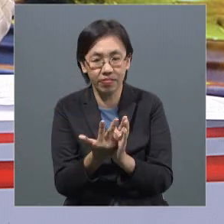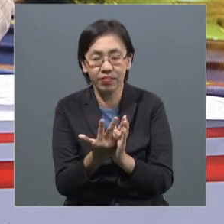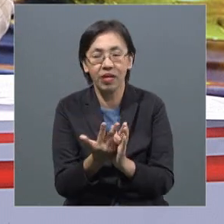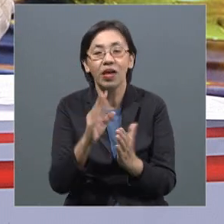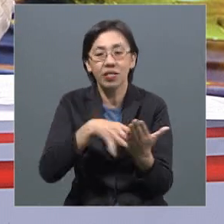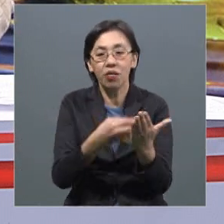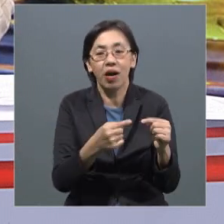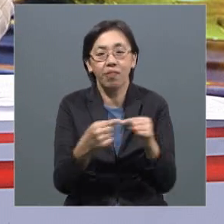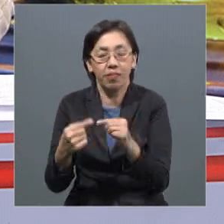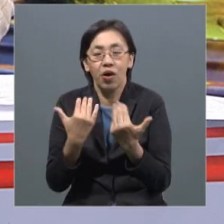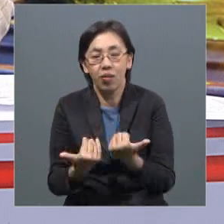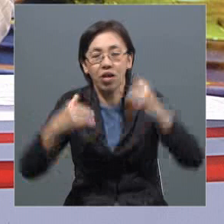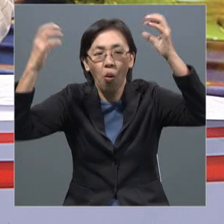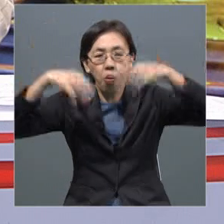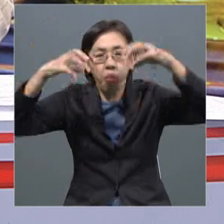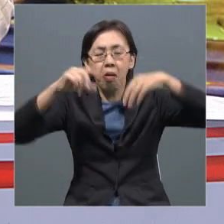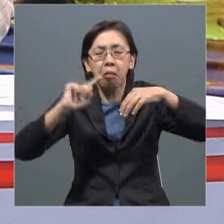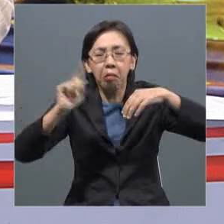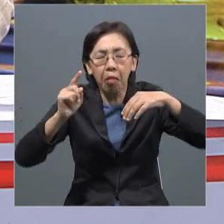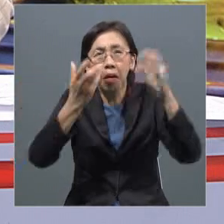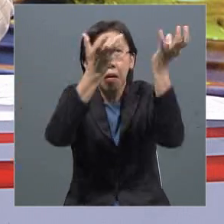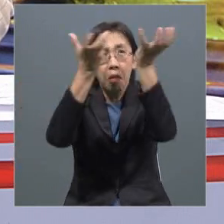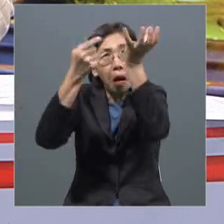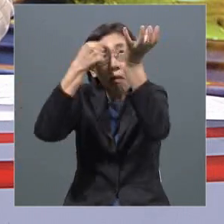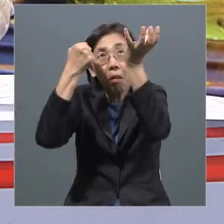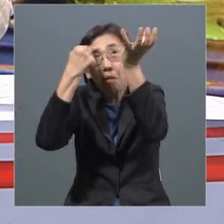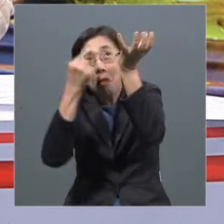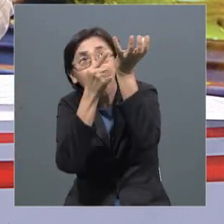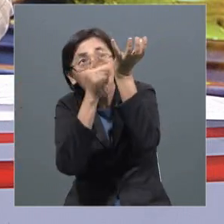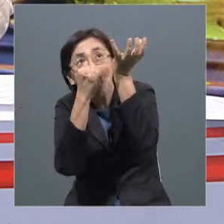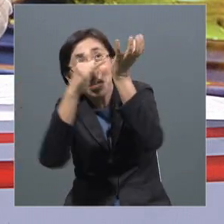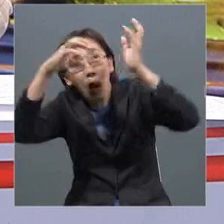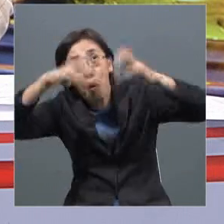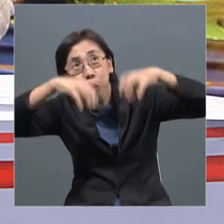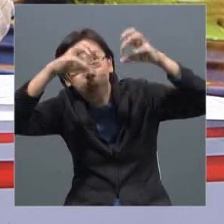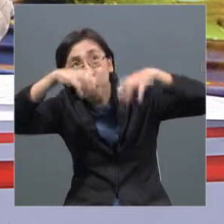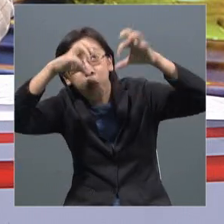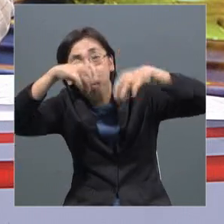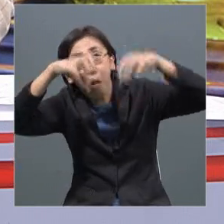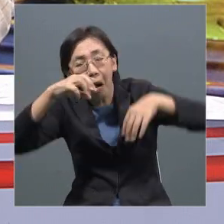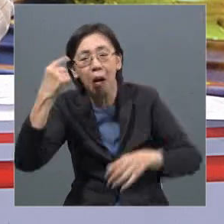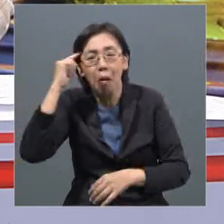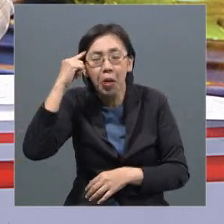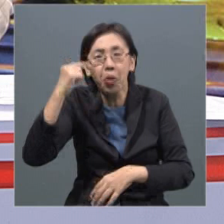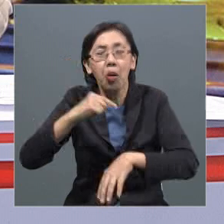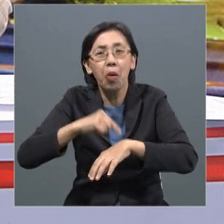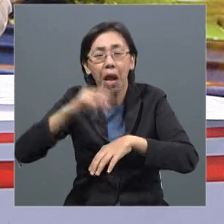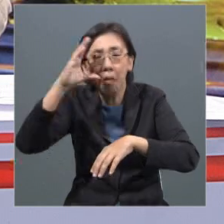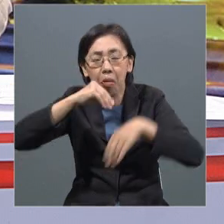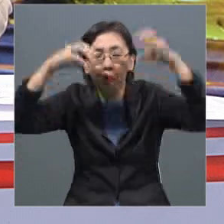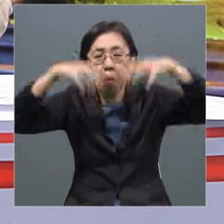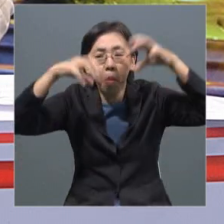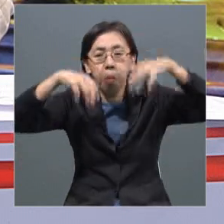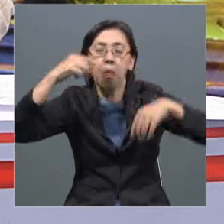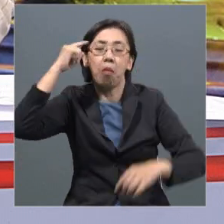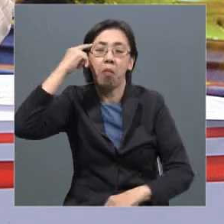ต่อเนื่องจากว่าวันนี้เนี่ยท้องฟ้าก็ยังขรึมๆมีเมฝนเต็มไปหมดนะคะไม่รู้ว่าจะมาตามนัดก็คือเวลาเดิมหรือเปล่าเป็นเวลาเลิก